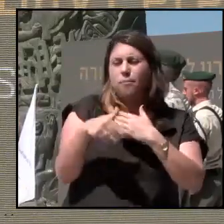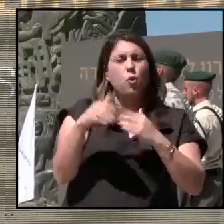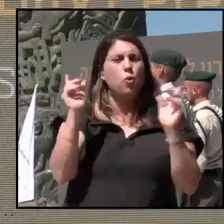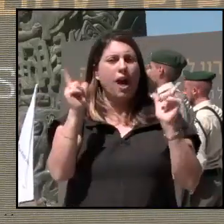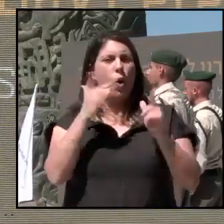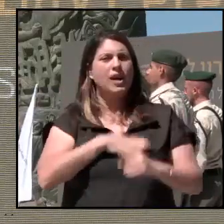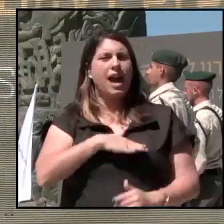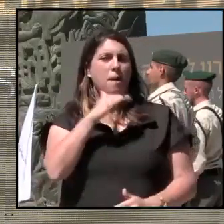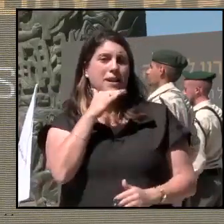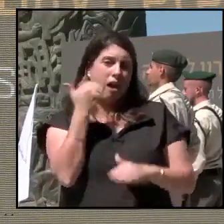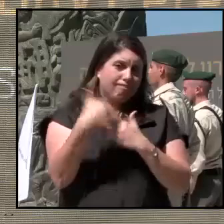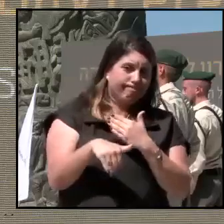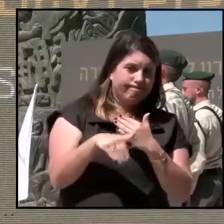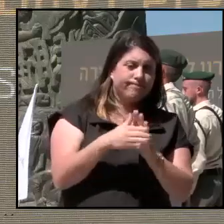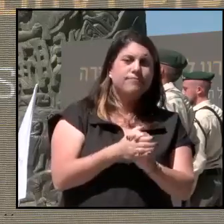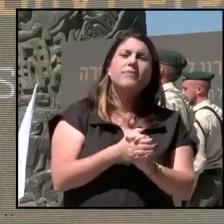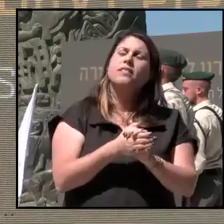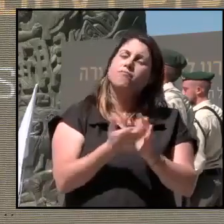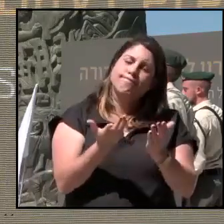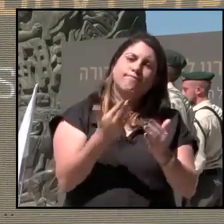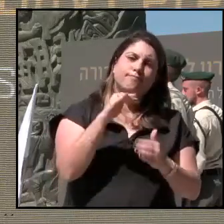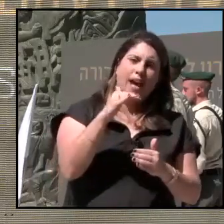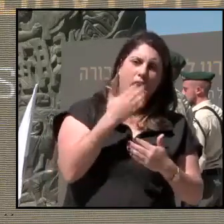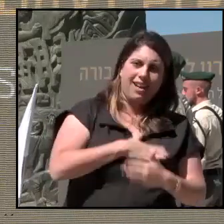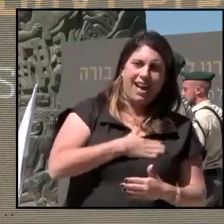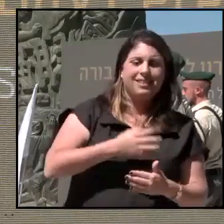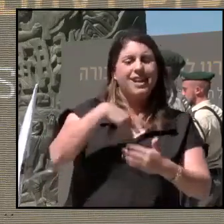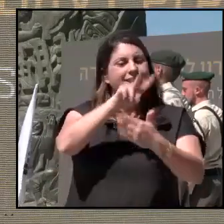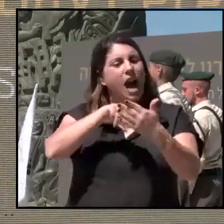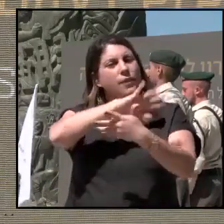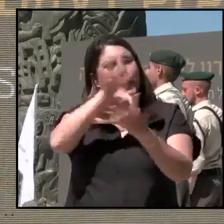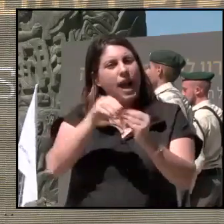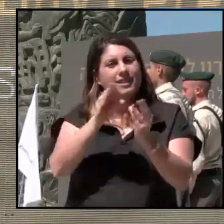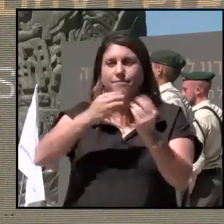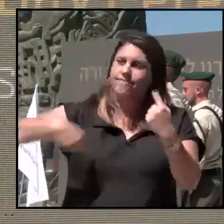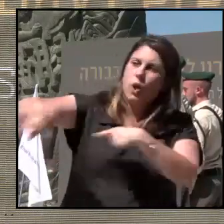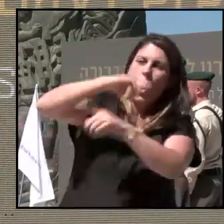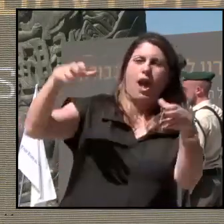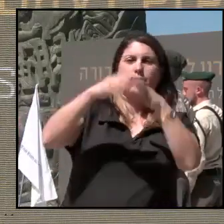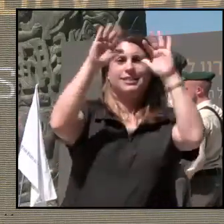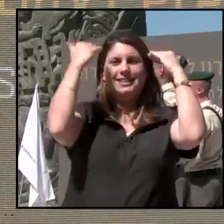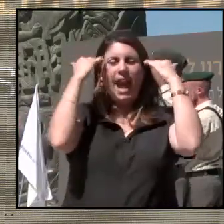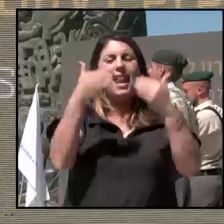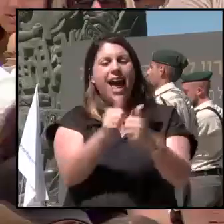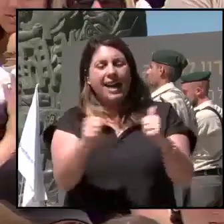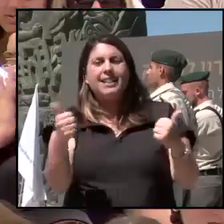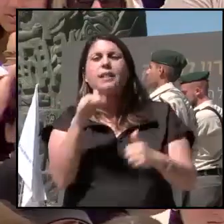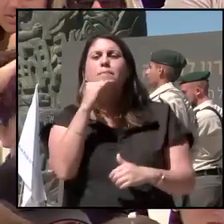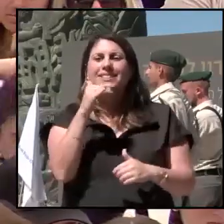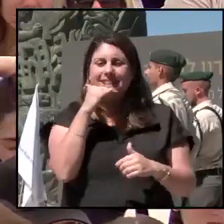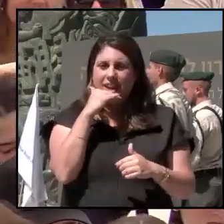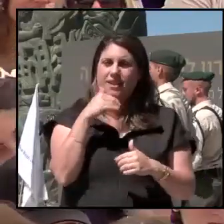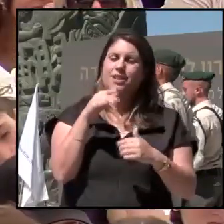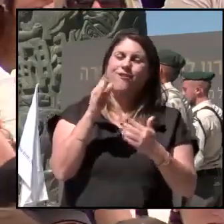הפסח. במסגרת החג קראנו יחד עם כלל עם ישראל את אגדת הפסח וקיימנו את הציווי